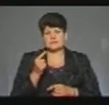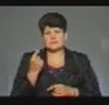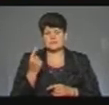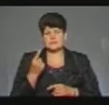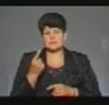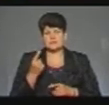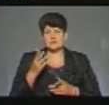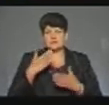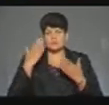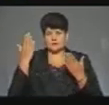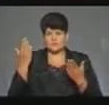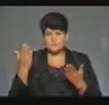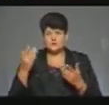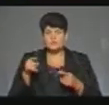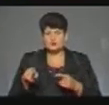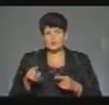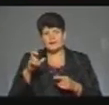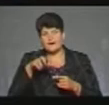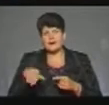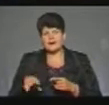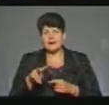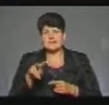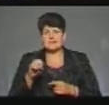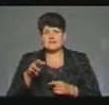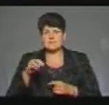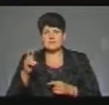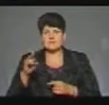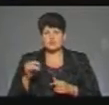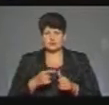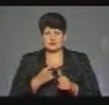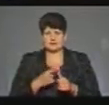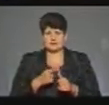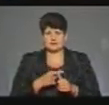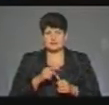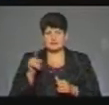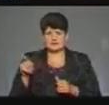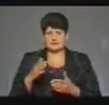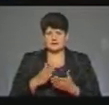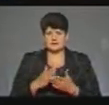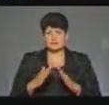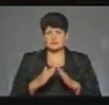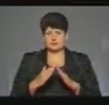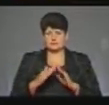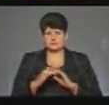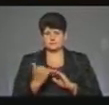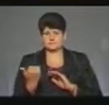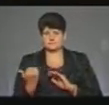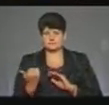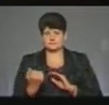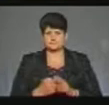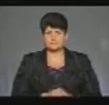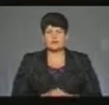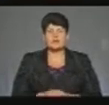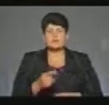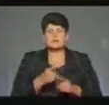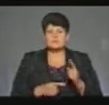гнезки банують, тот край Лемківщину називать, і віння домів фурт зазивать. Майже